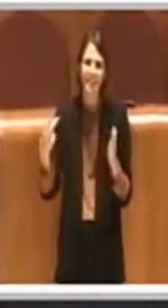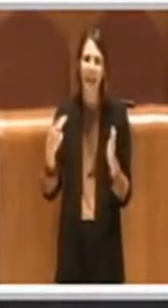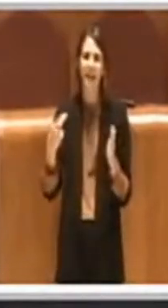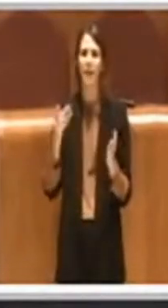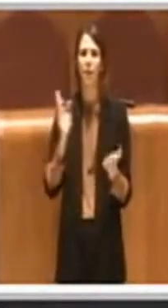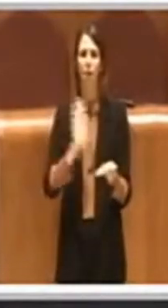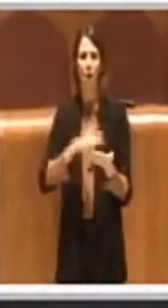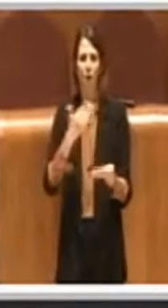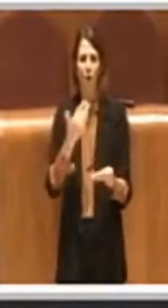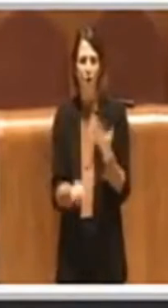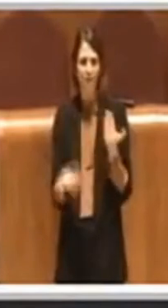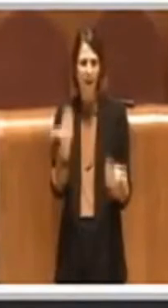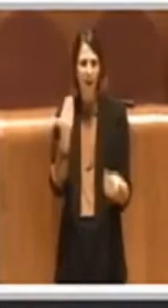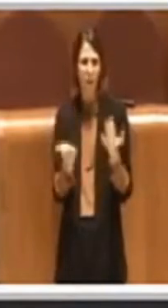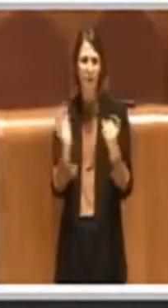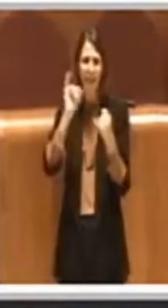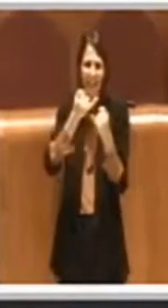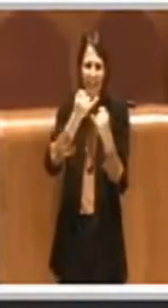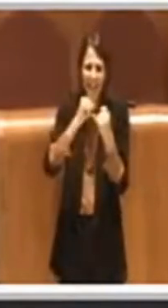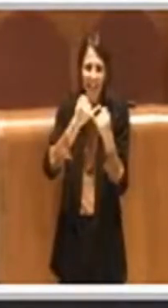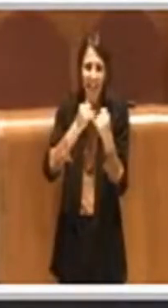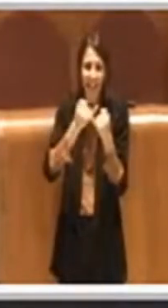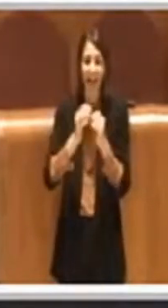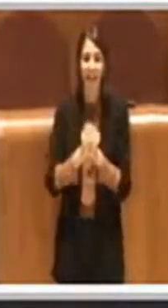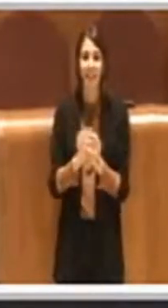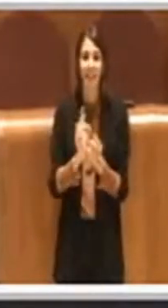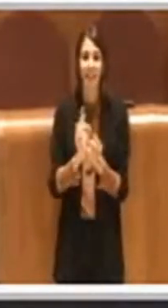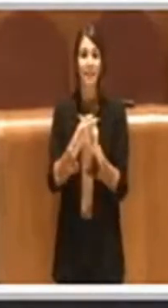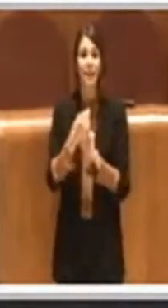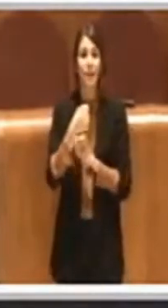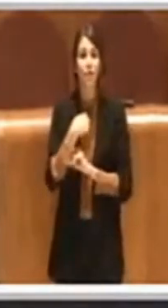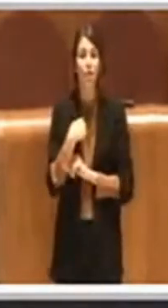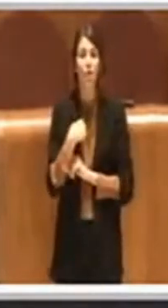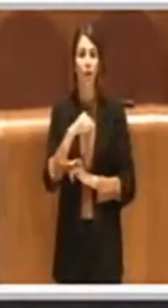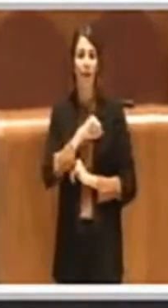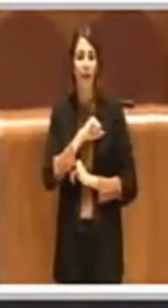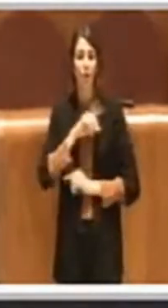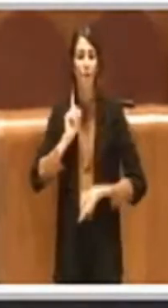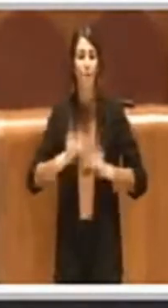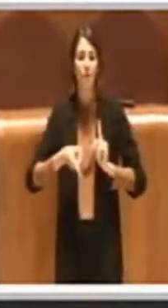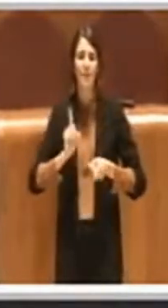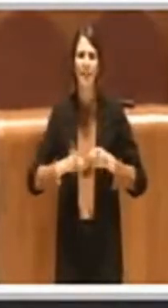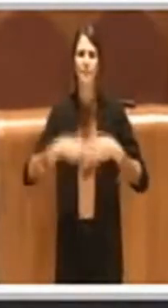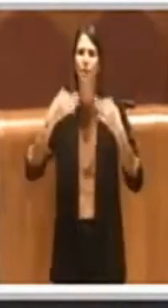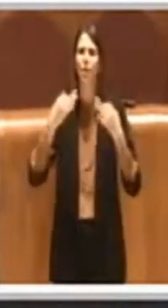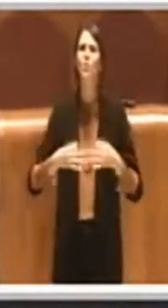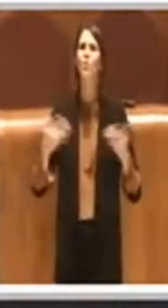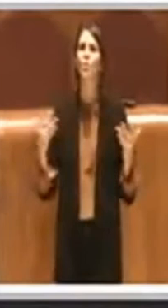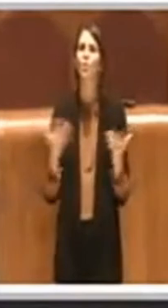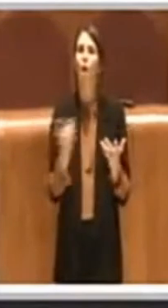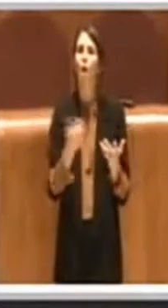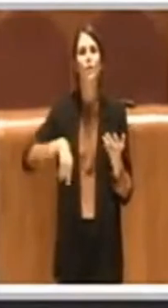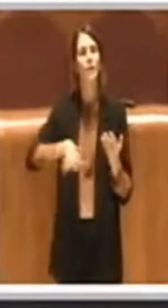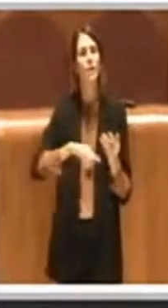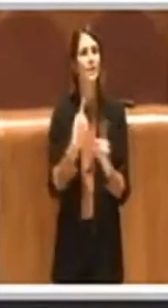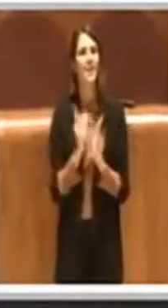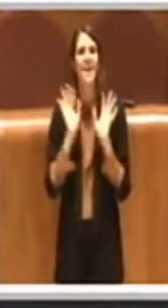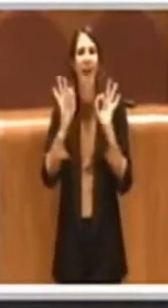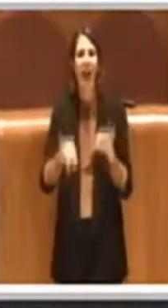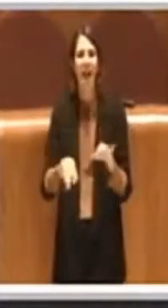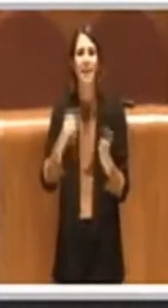nei dettagli io invece credo che politicamente sia giusto che si arrivi a degli atti